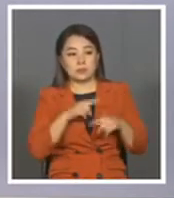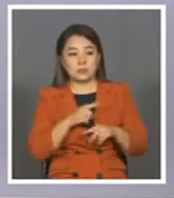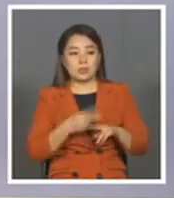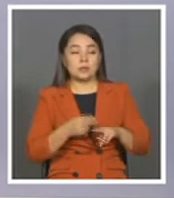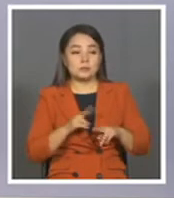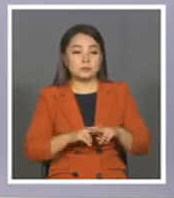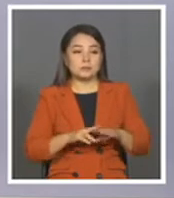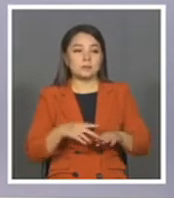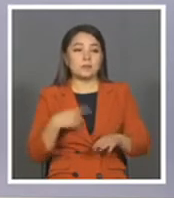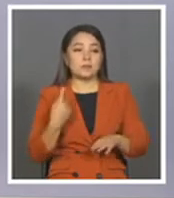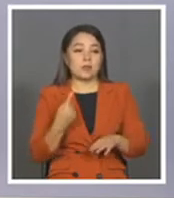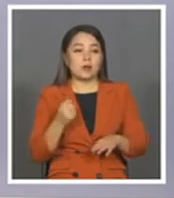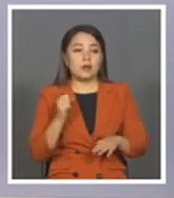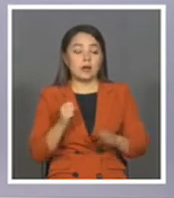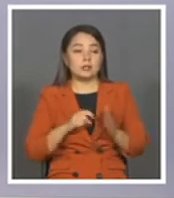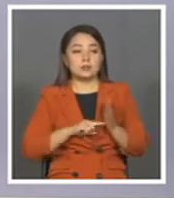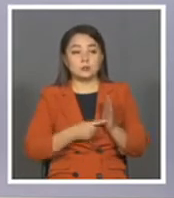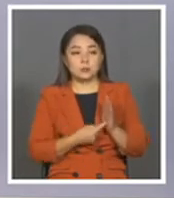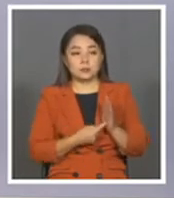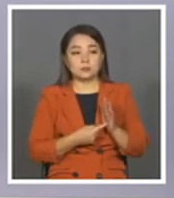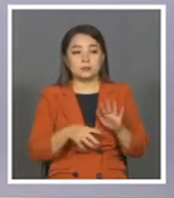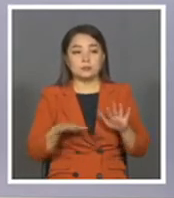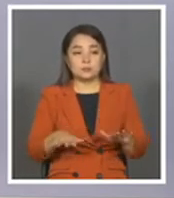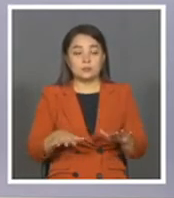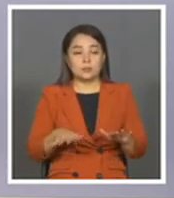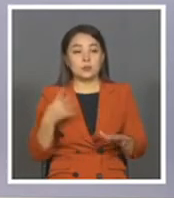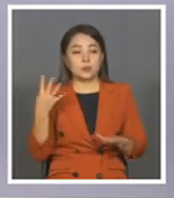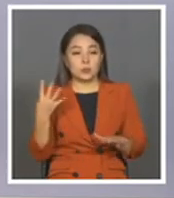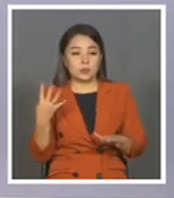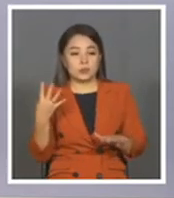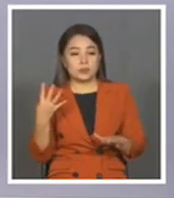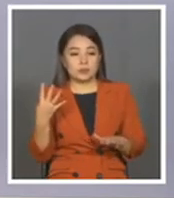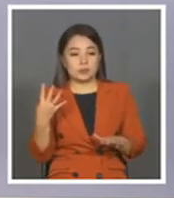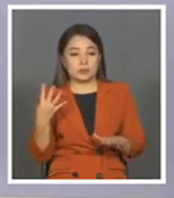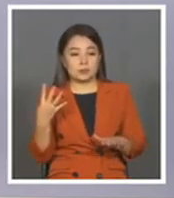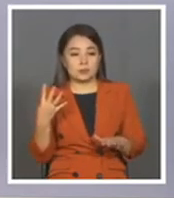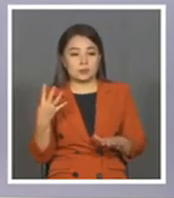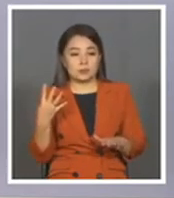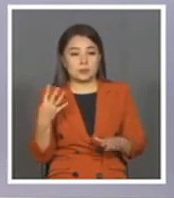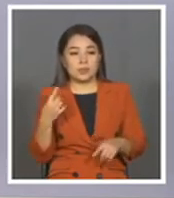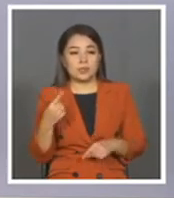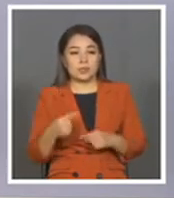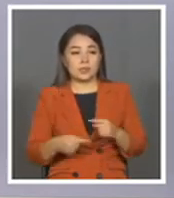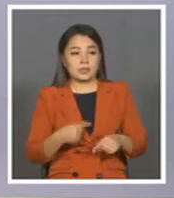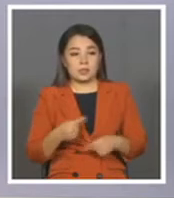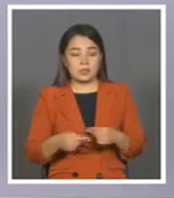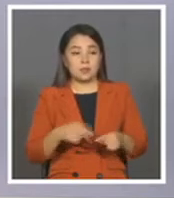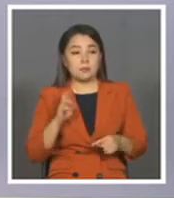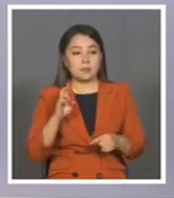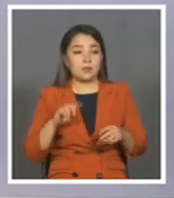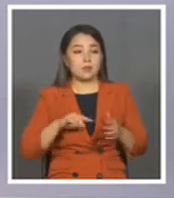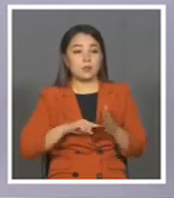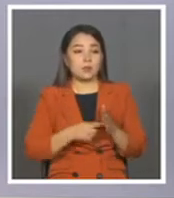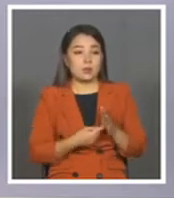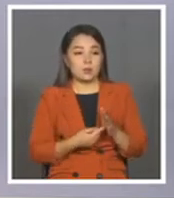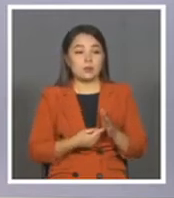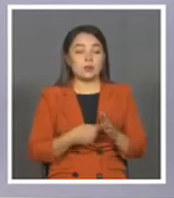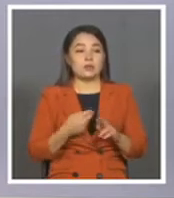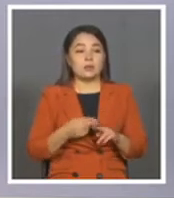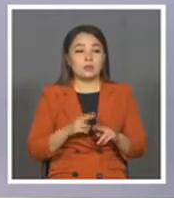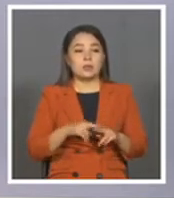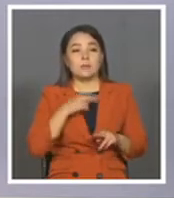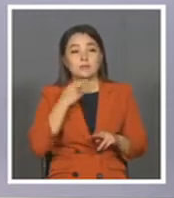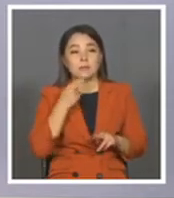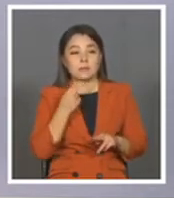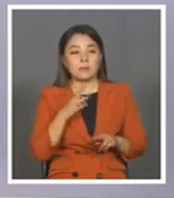Сонда бірінші А нүктесі, оның координаты 4 екен. Келесі Б нүктесі, ол